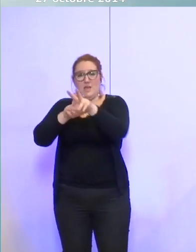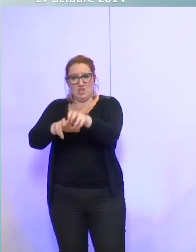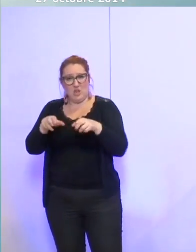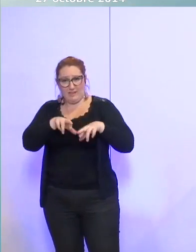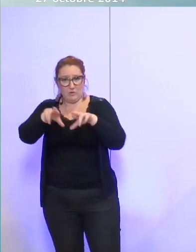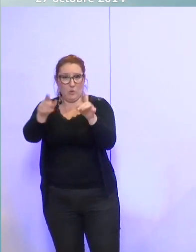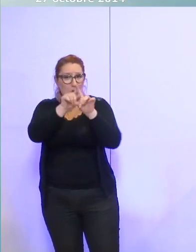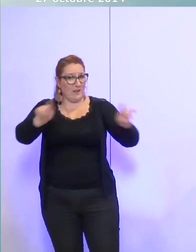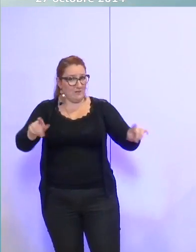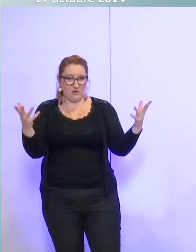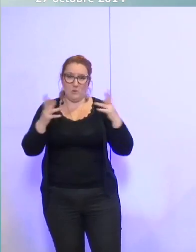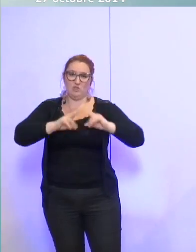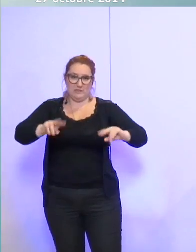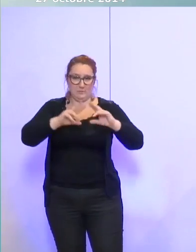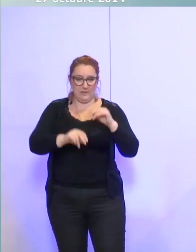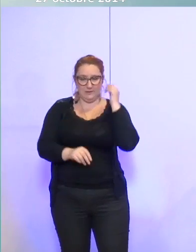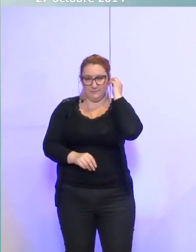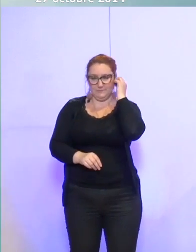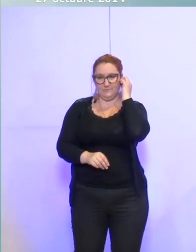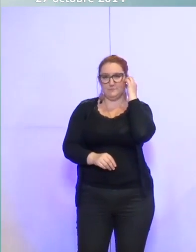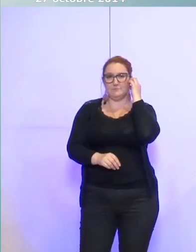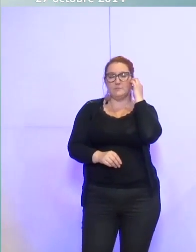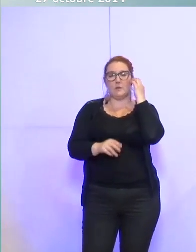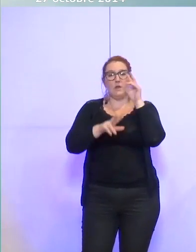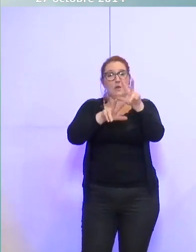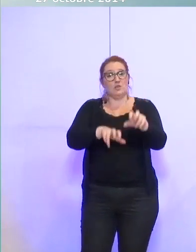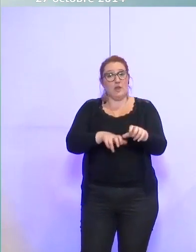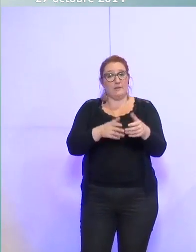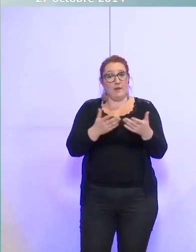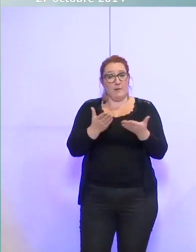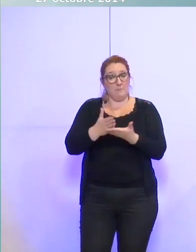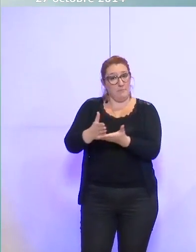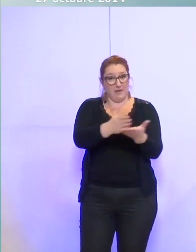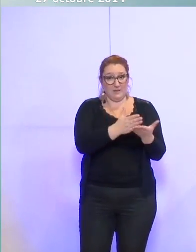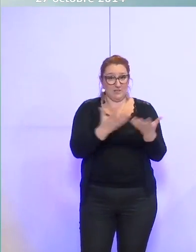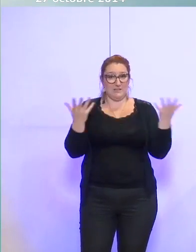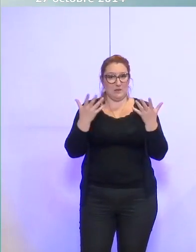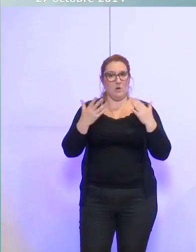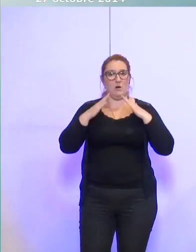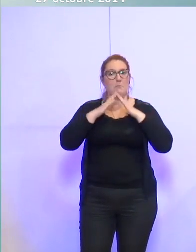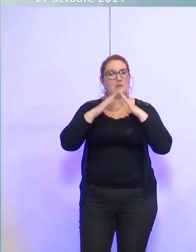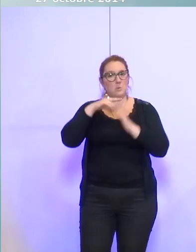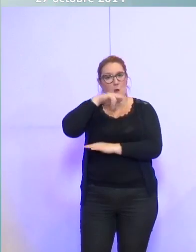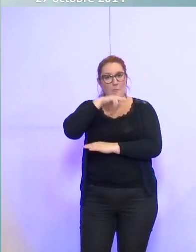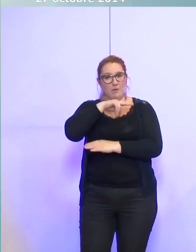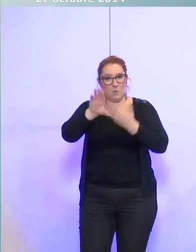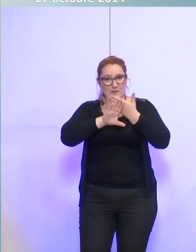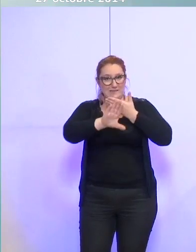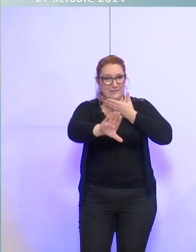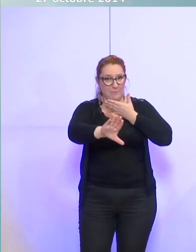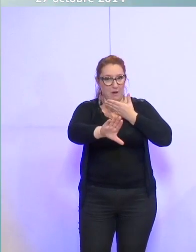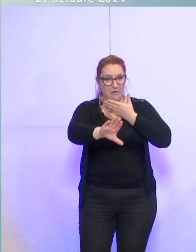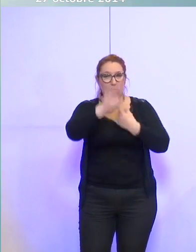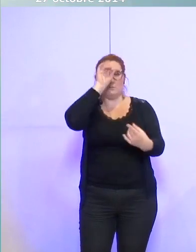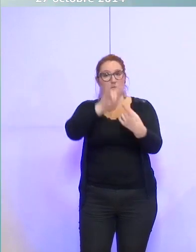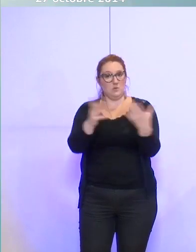jardin partagé, c'est un espace clos qui est géographiquement séparé de l'habitation. Il est orienté vers la